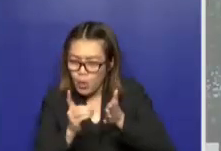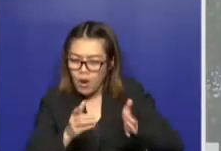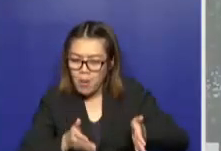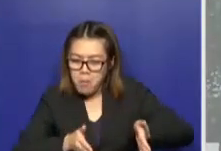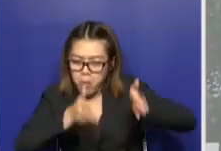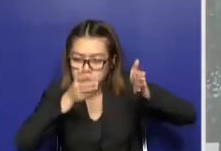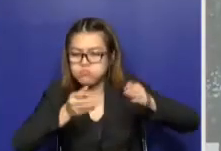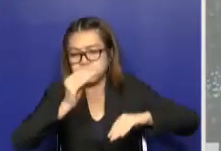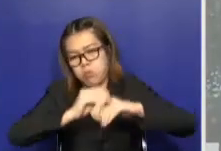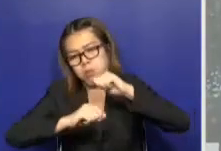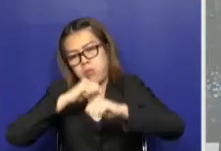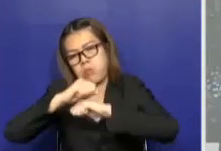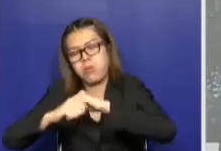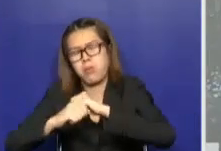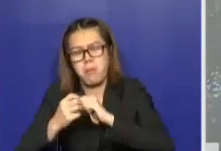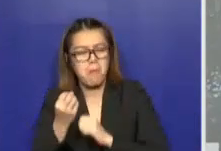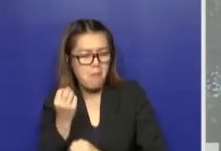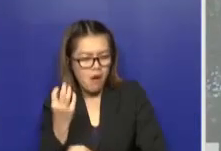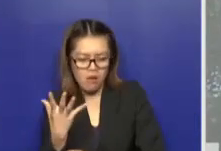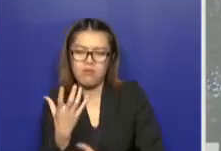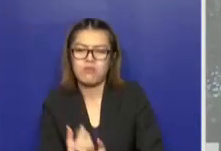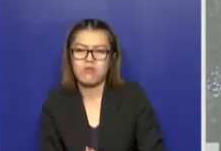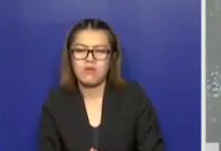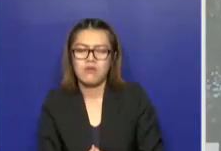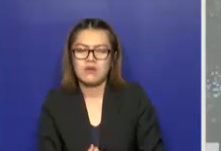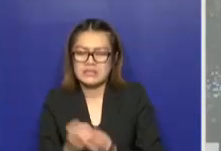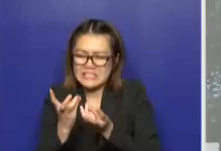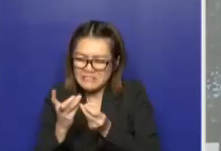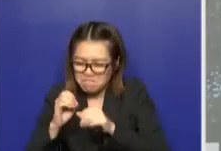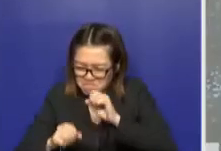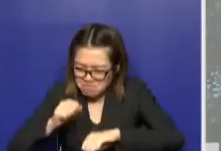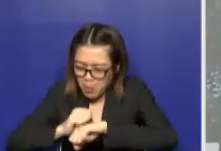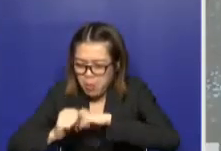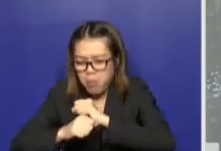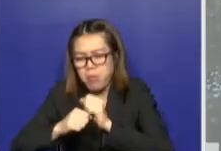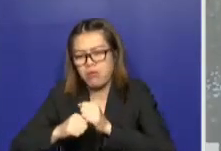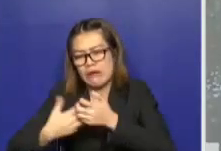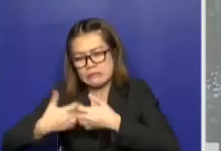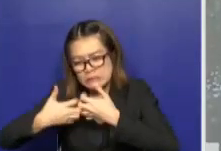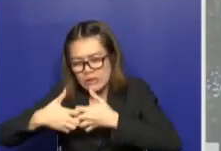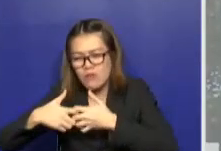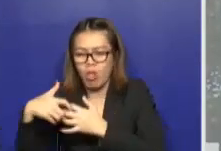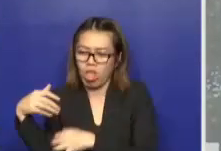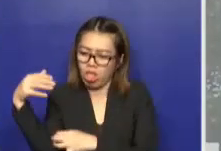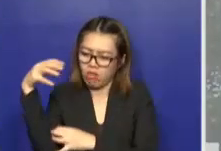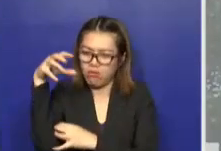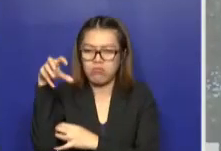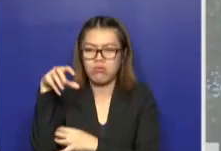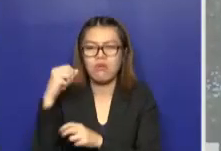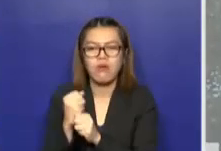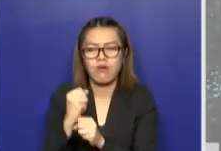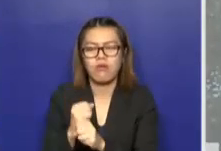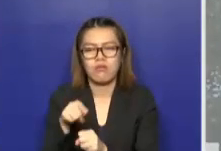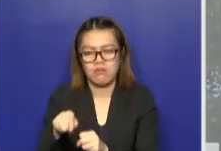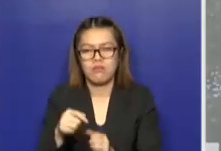ำให้เกิดมลภาวะทางตรงก็คือเกิดจากปูนอิฐหินทรายต่างๆหรือเครื่องจักรที่ติดในการก่อสร้